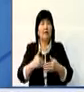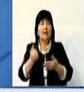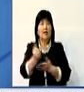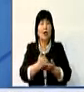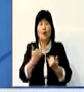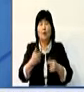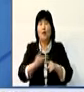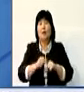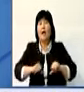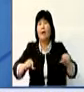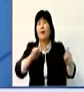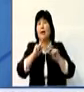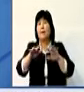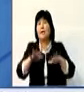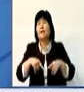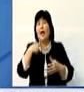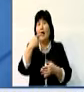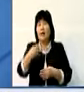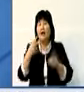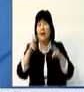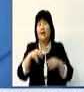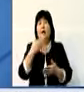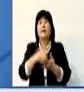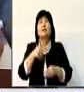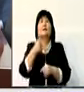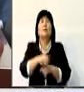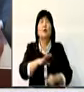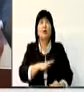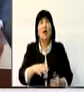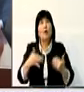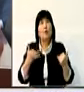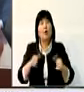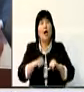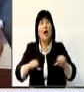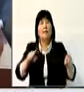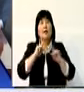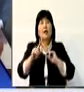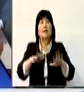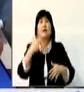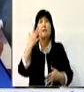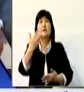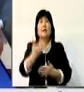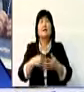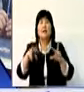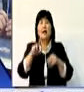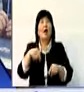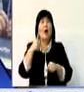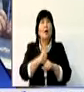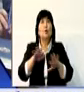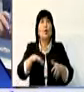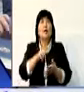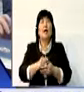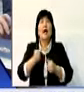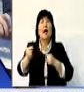өткен аппарат мәжілісінде қаралған басты мәселелер болды. Бүгінгі аппарат мәжілісінде 5 мәселе қаралды. Әуелі орын алған